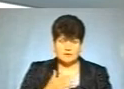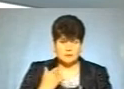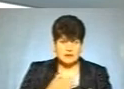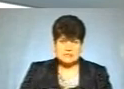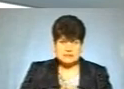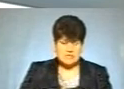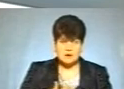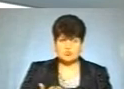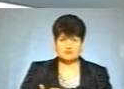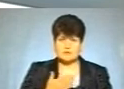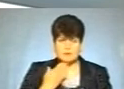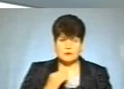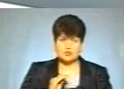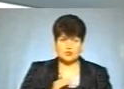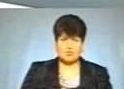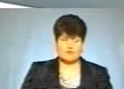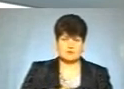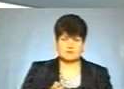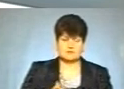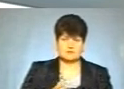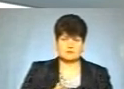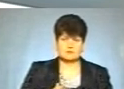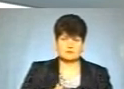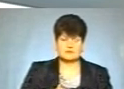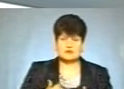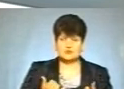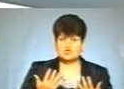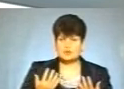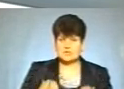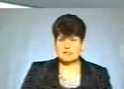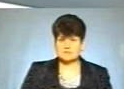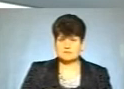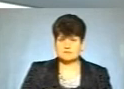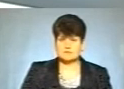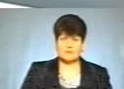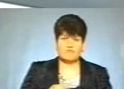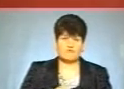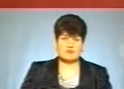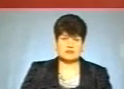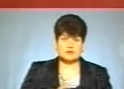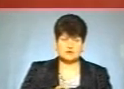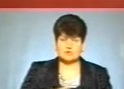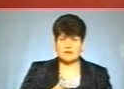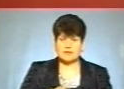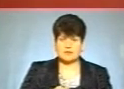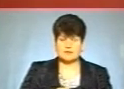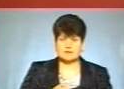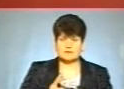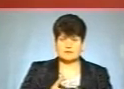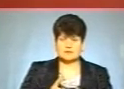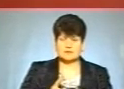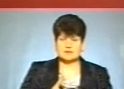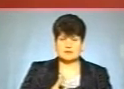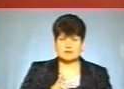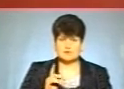має додаткових доплат. І на сьогоднішній день фактично я не впевнений, що воно буде